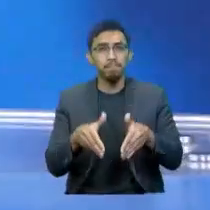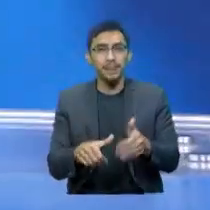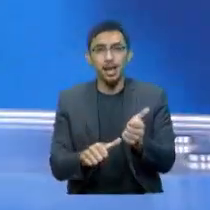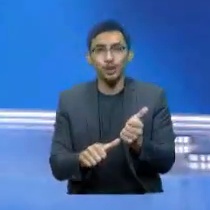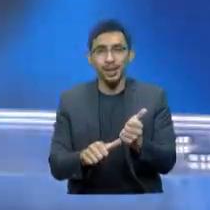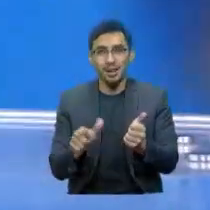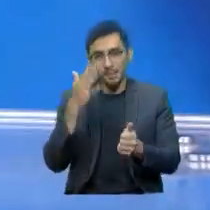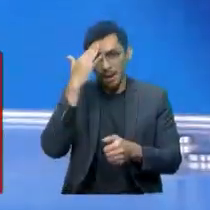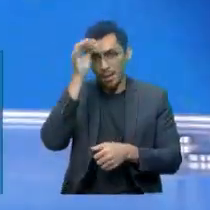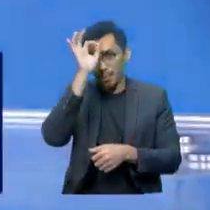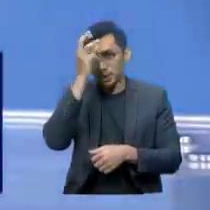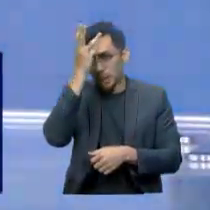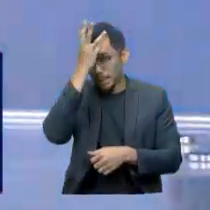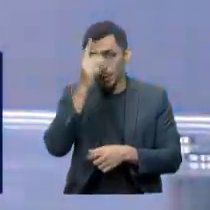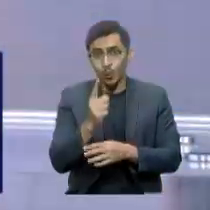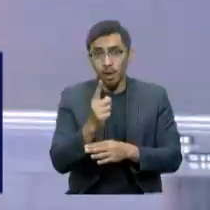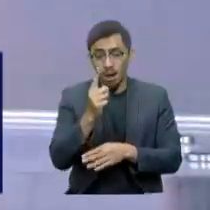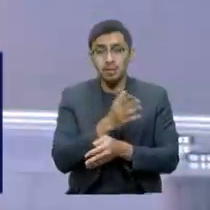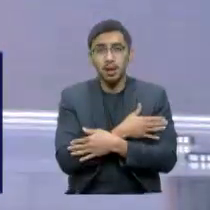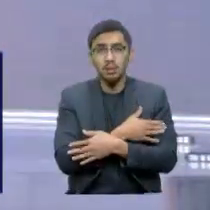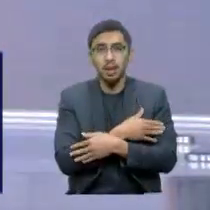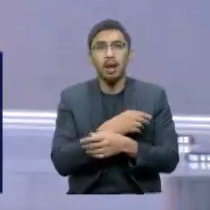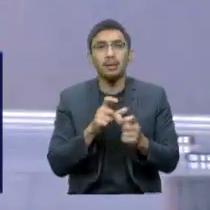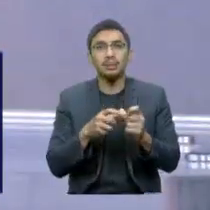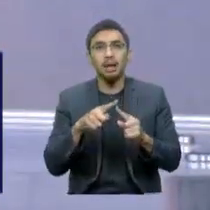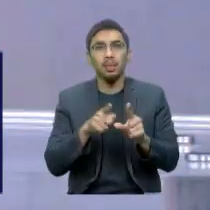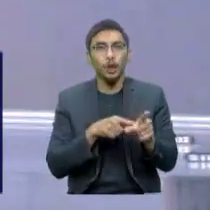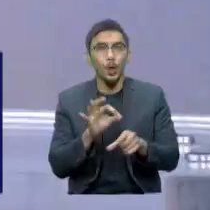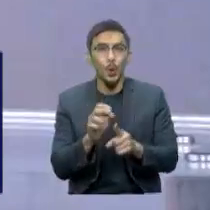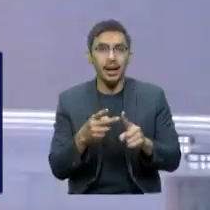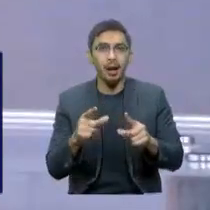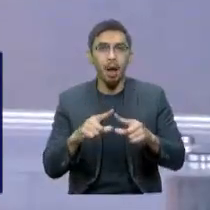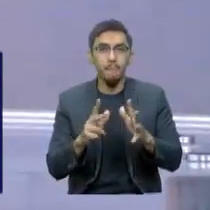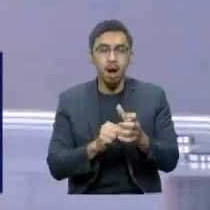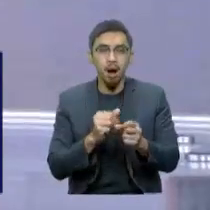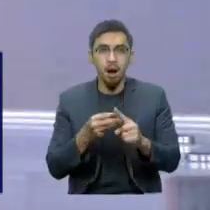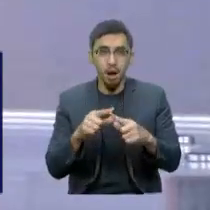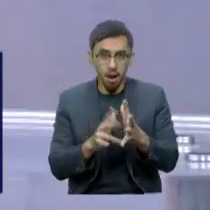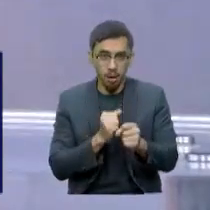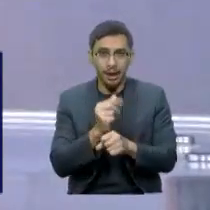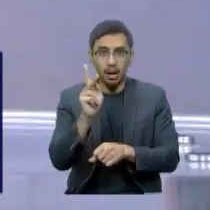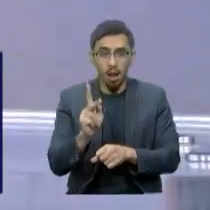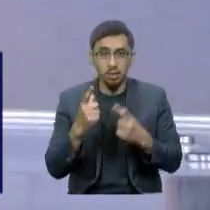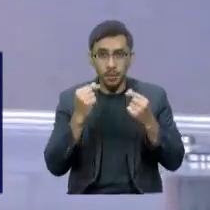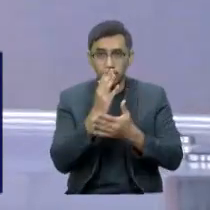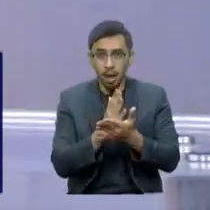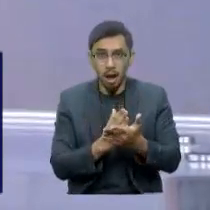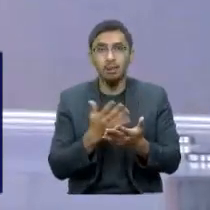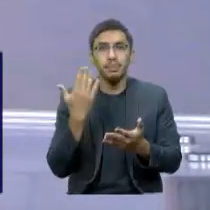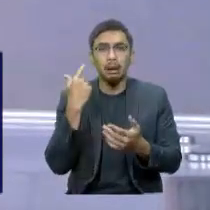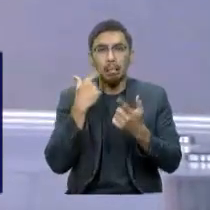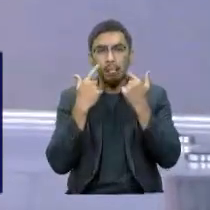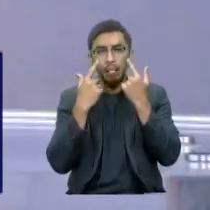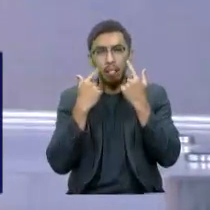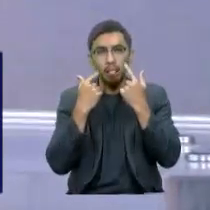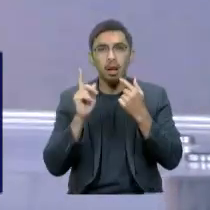Pemakaman Ajudan Kapolda Kalimantan Utara, jenazah Brigadir Setio Herlambang di Kendal, Jawa Tengah diwarnai isak tangis sang istri yang